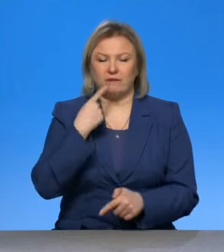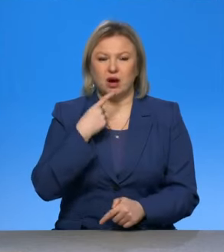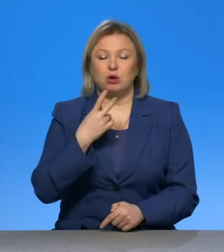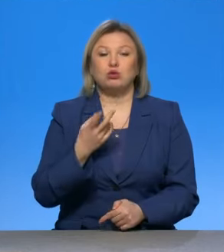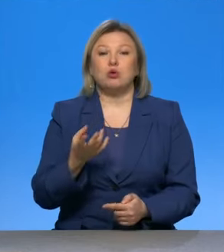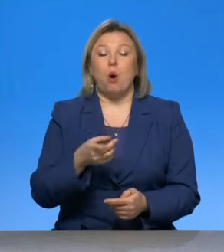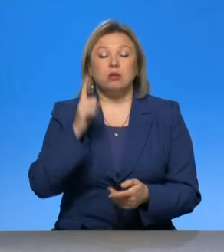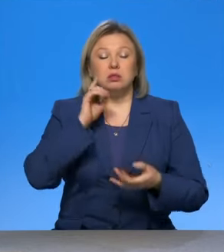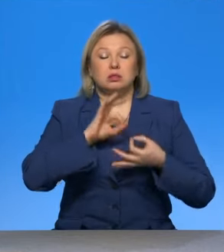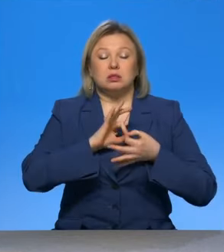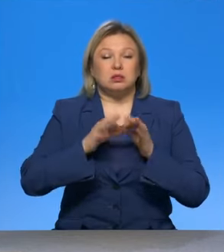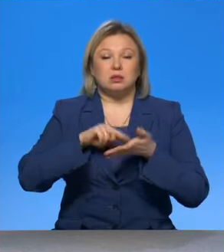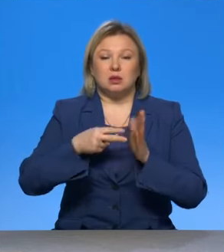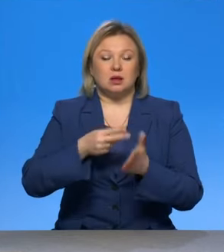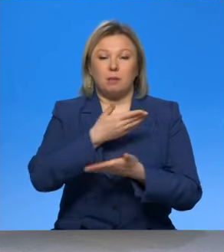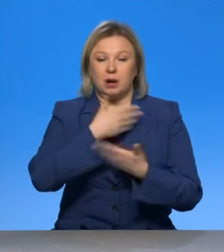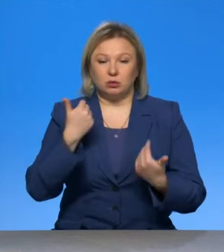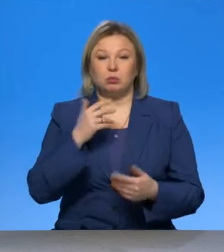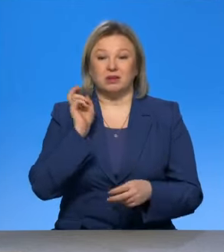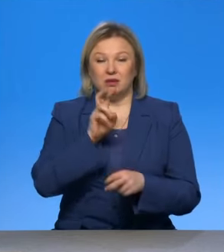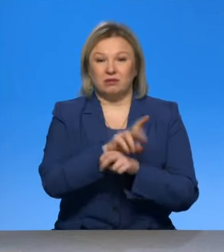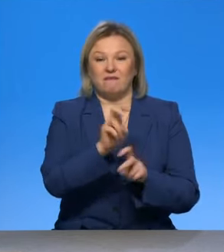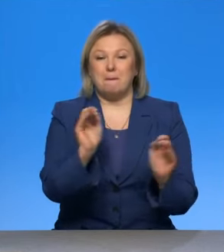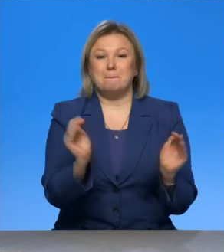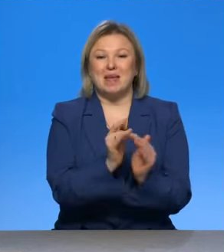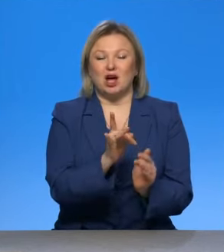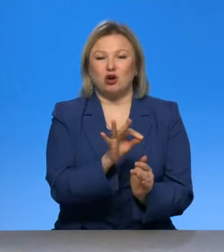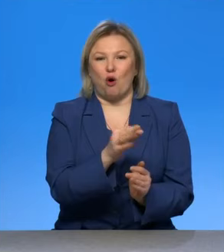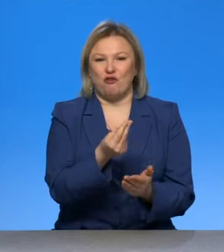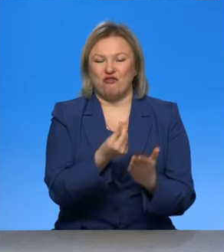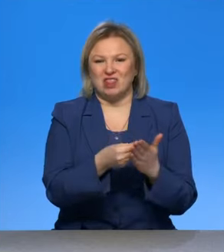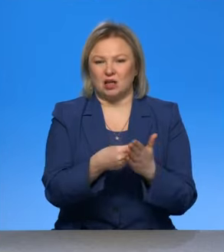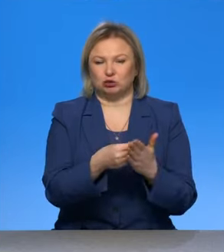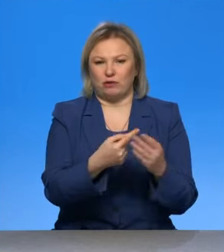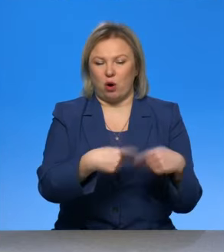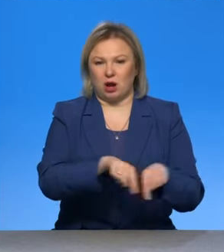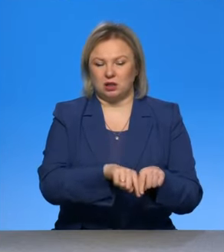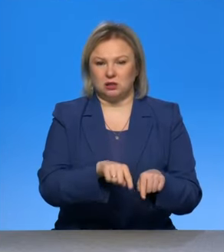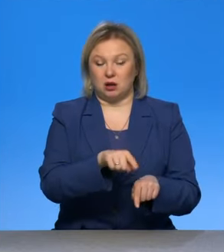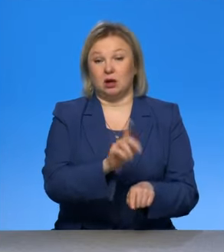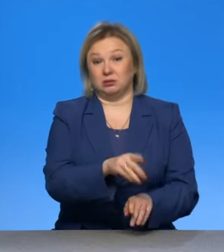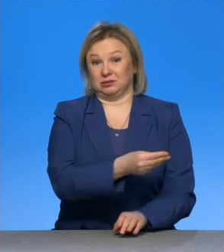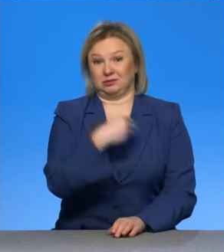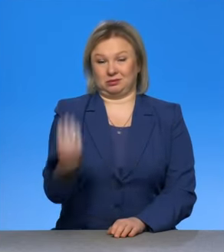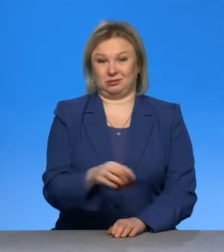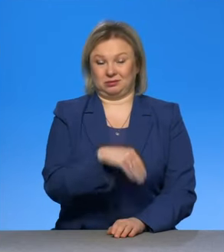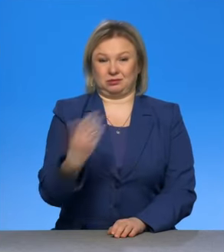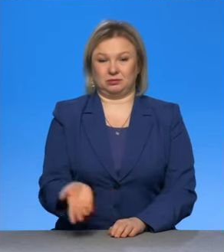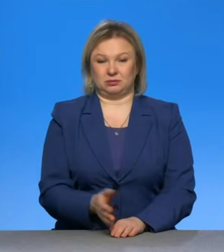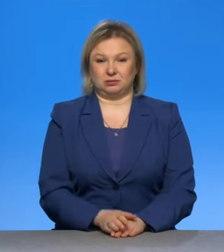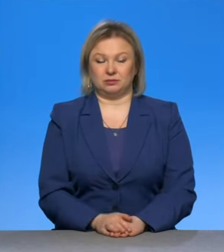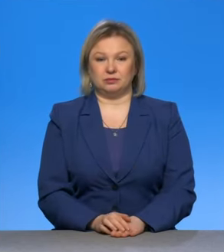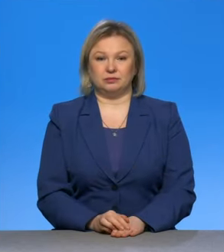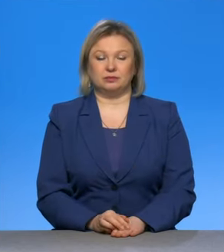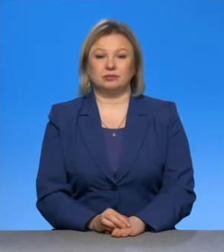не продумал и идет к этим микрофинансовым организациям, те ему дают. Ну, здесь ничего... Опять же,